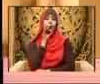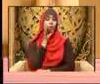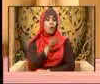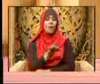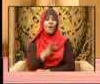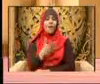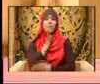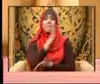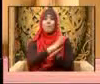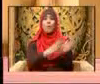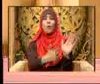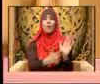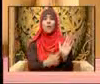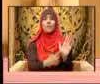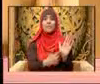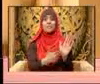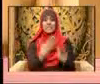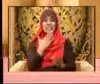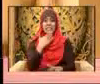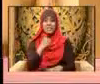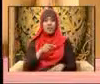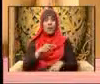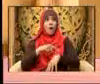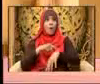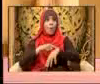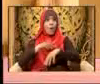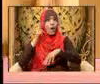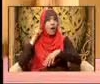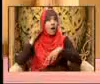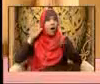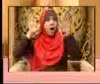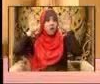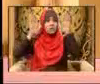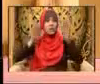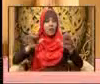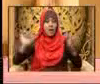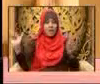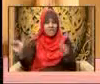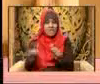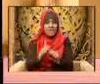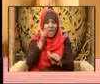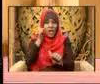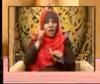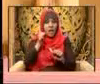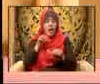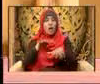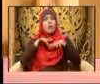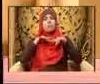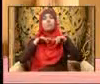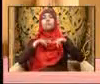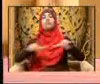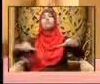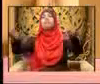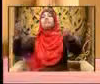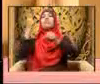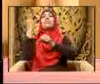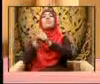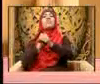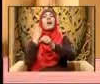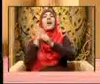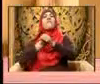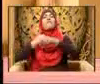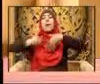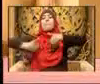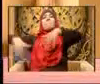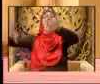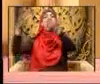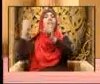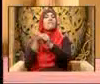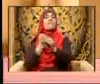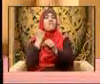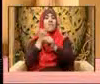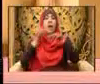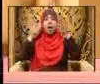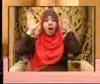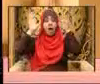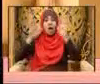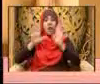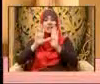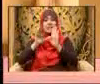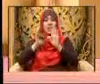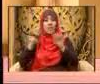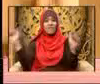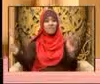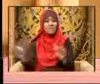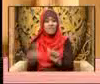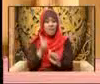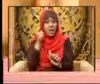ربي سبحانه وتعالى فإذا قضيت الصلاة فانتشروا في الأرض، فانتشروا في الأرض وابتغوا من فضل الله واذكروا